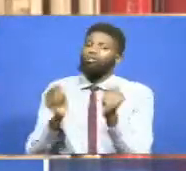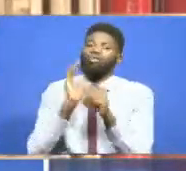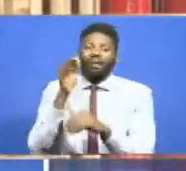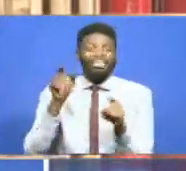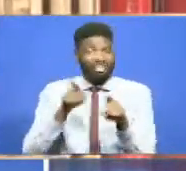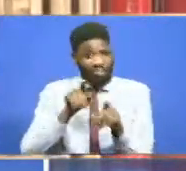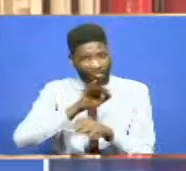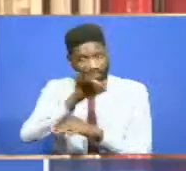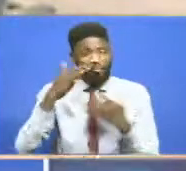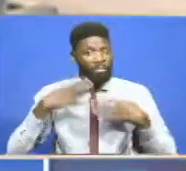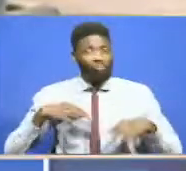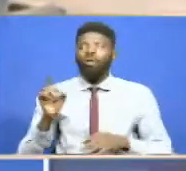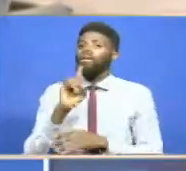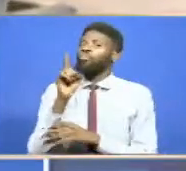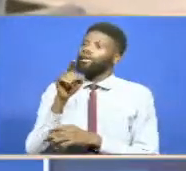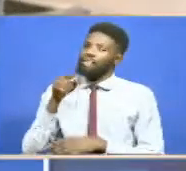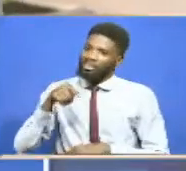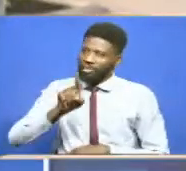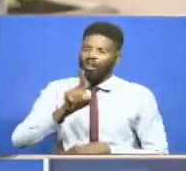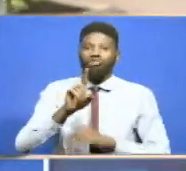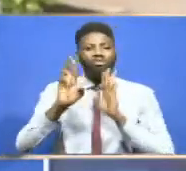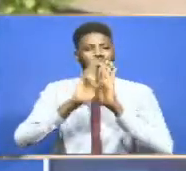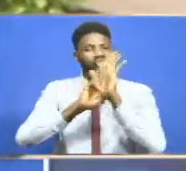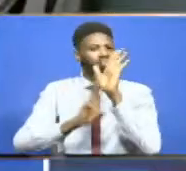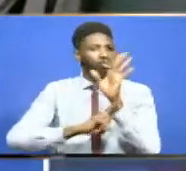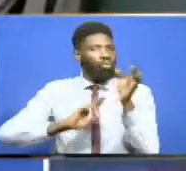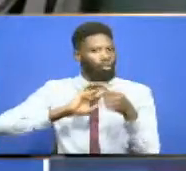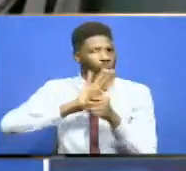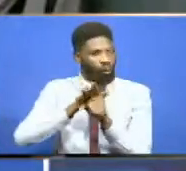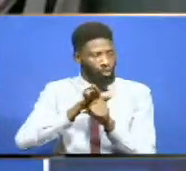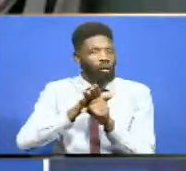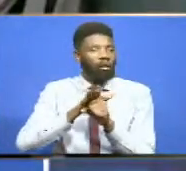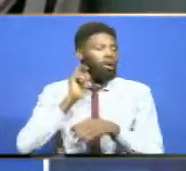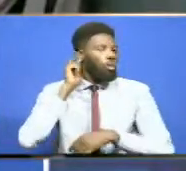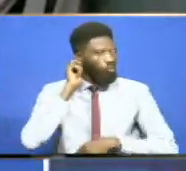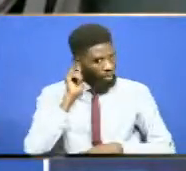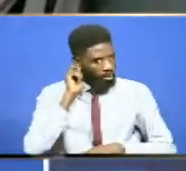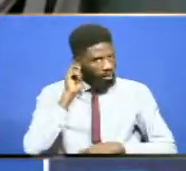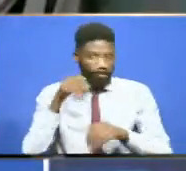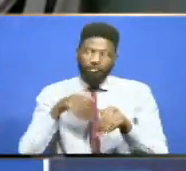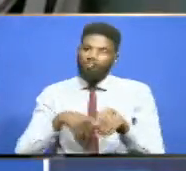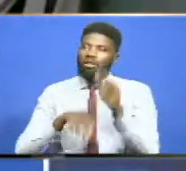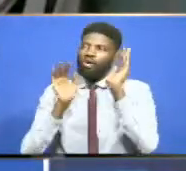wa Nairobi kutilia maanani masharti dhidi ya ugonjwa wa COVID-19.